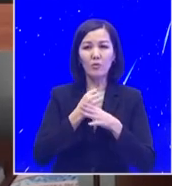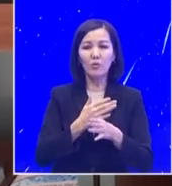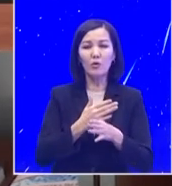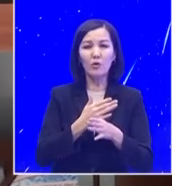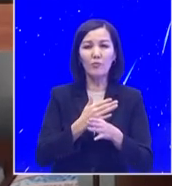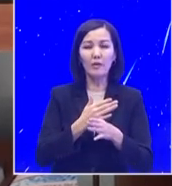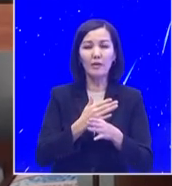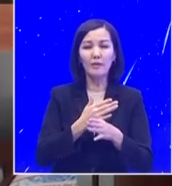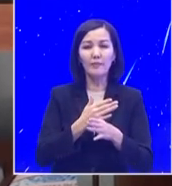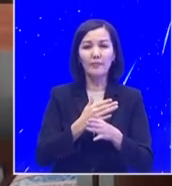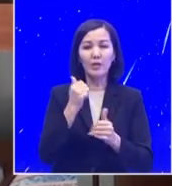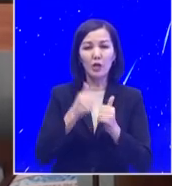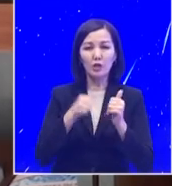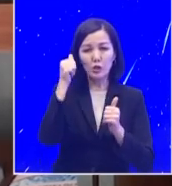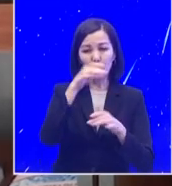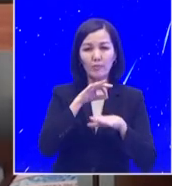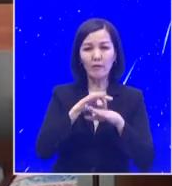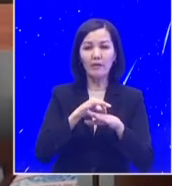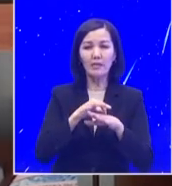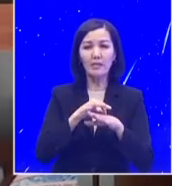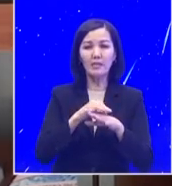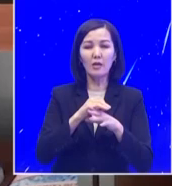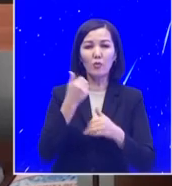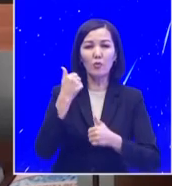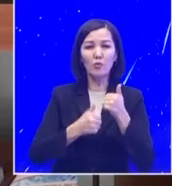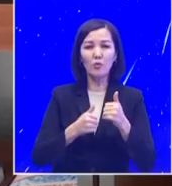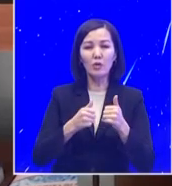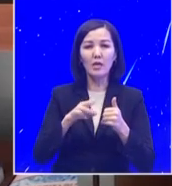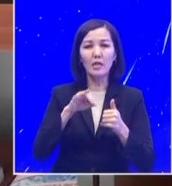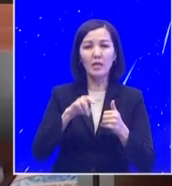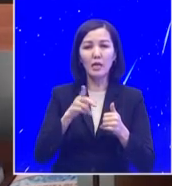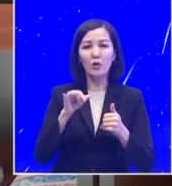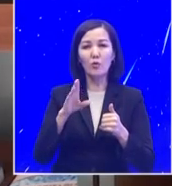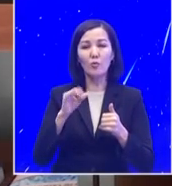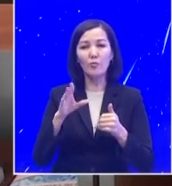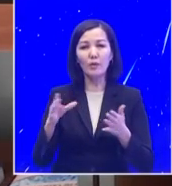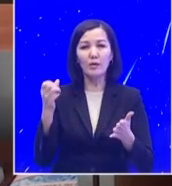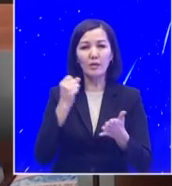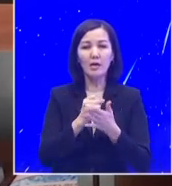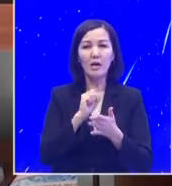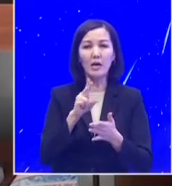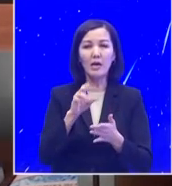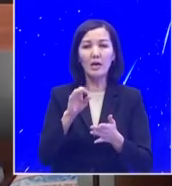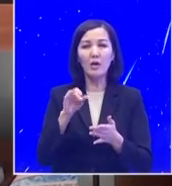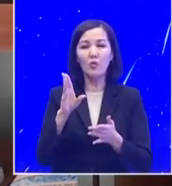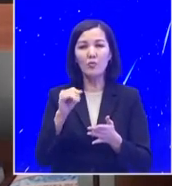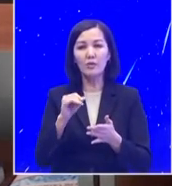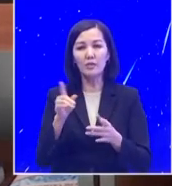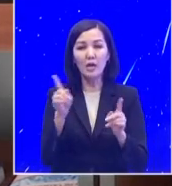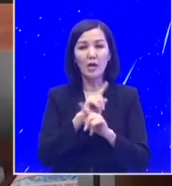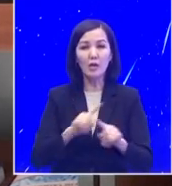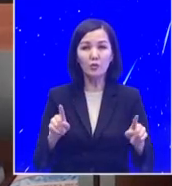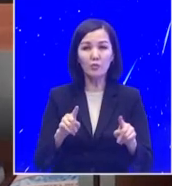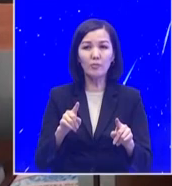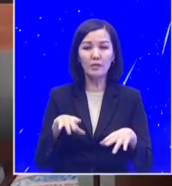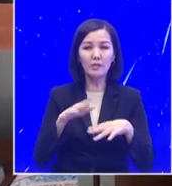При поддержке акима области скоро будет проводиться ежегодный конкурс «Тельхумур» на награду «Аккаурсун». В этом году его особенность в том, что